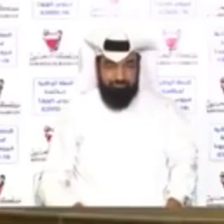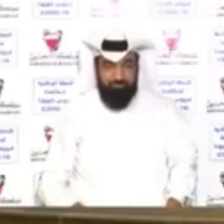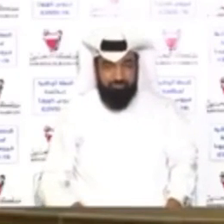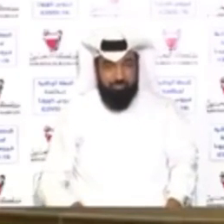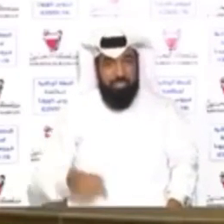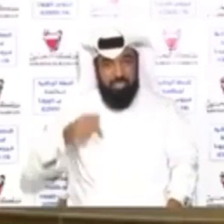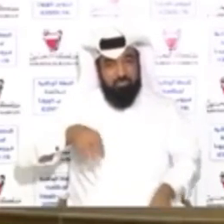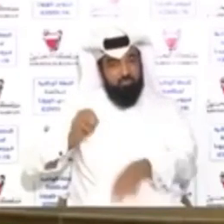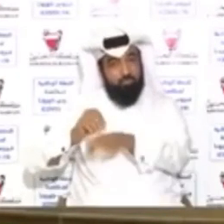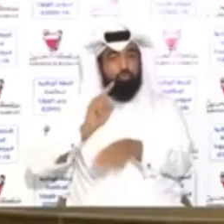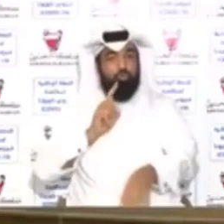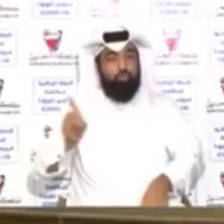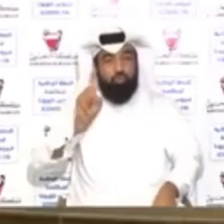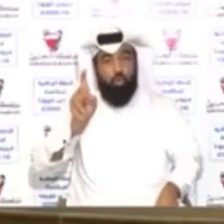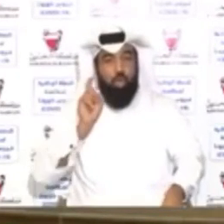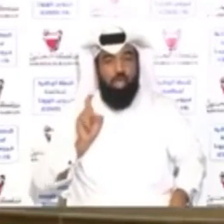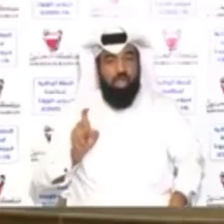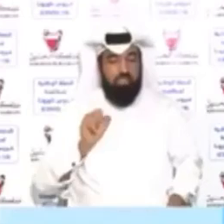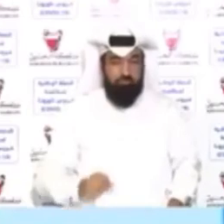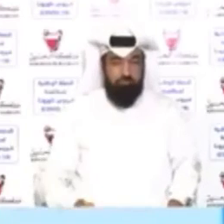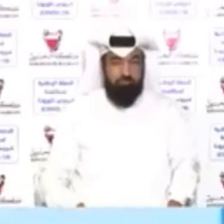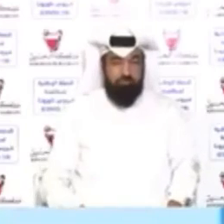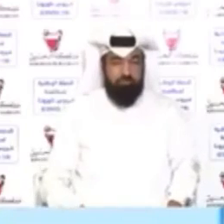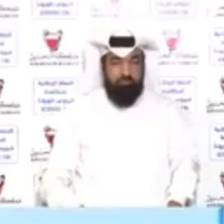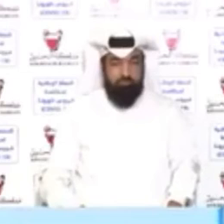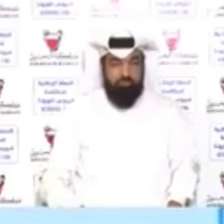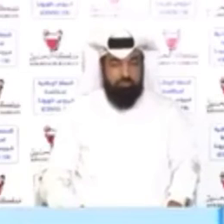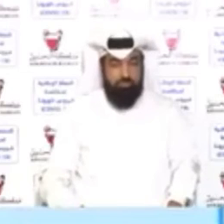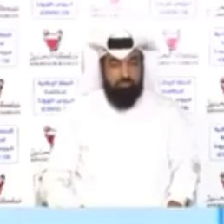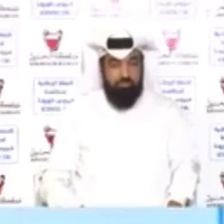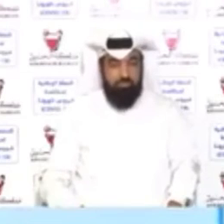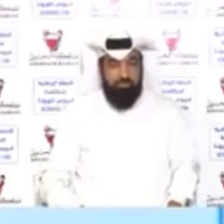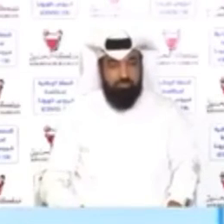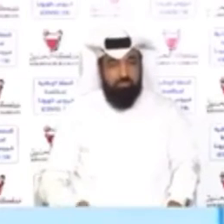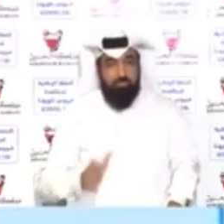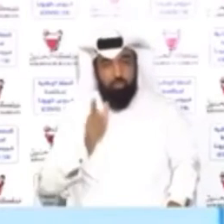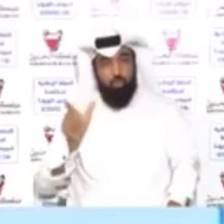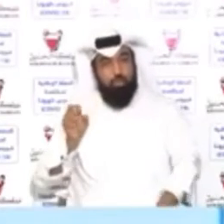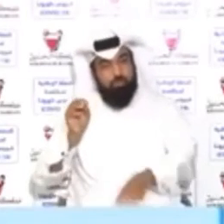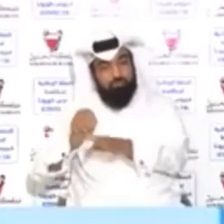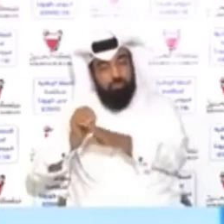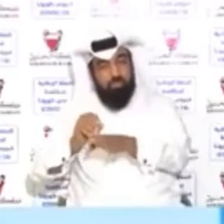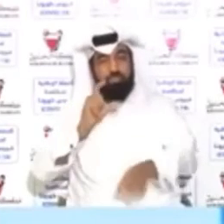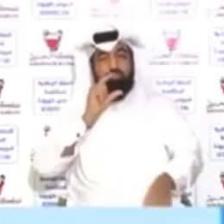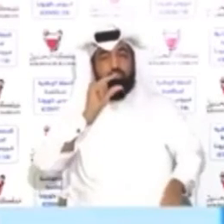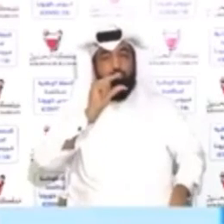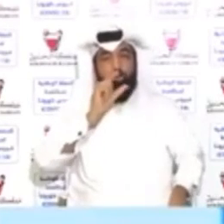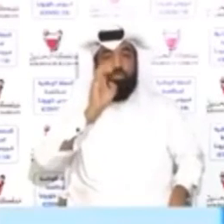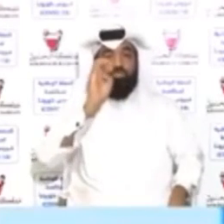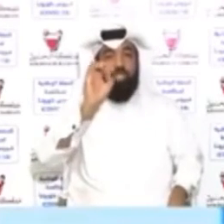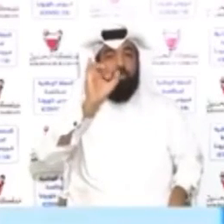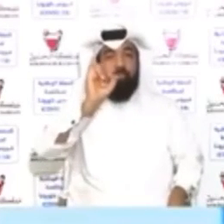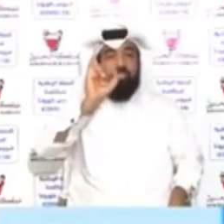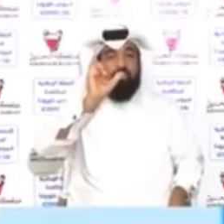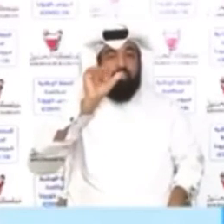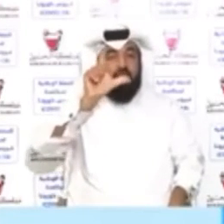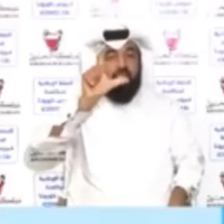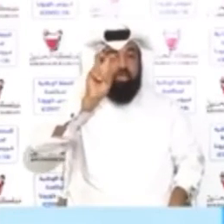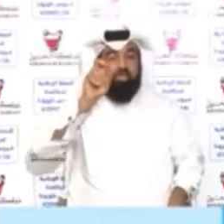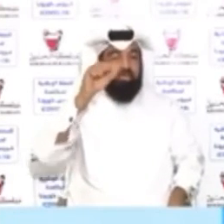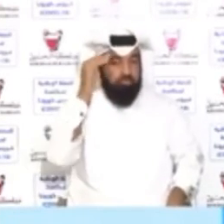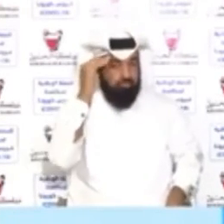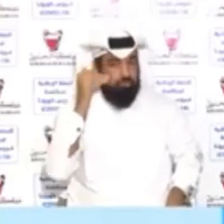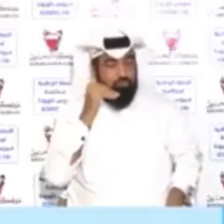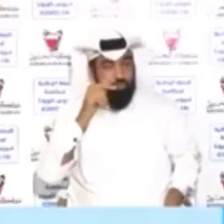من صحيفة أو من ستار فيجن نيوز، سؤال لك دكتورة جميلة لو سمحتي، هل